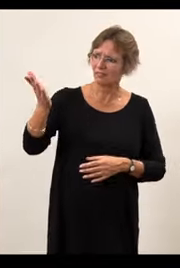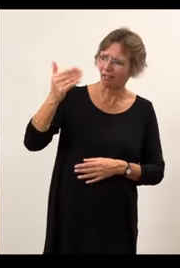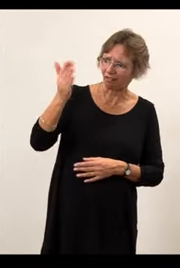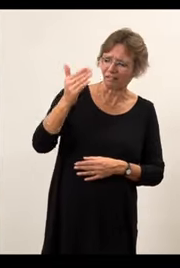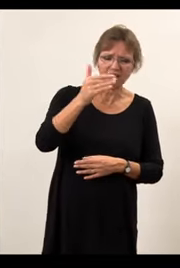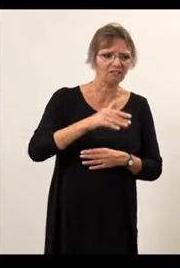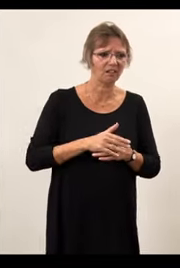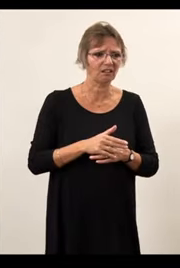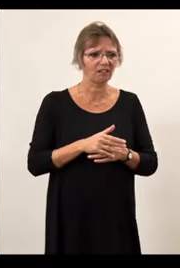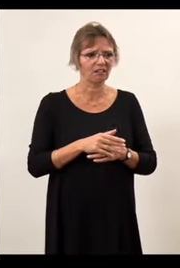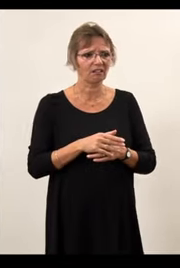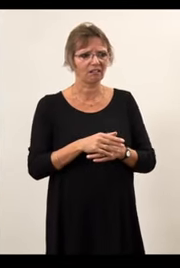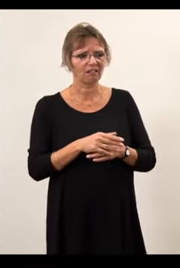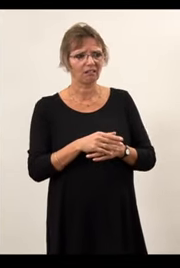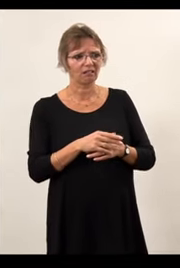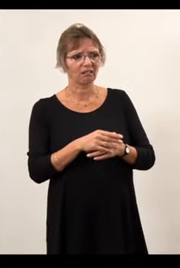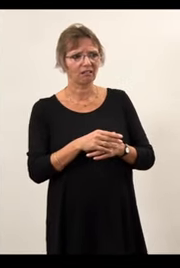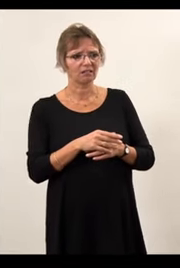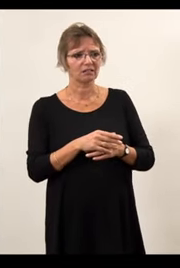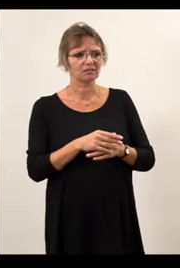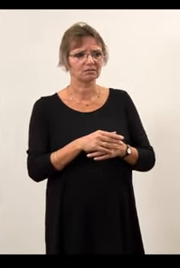Oh, viens voir.